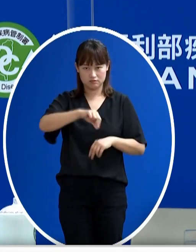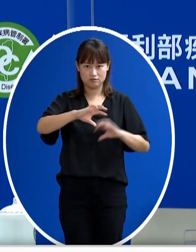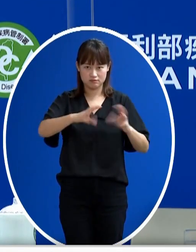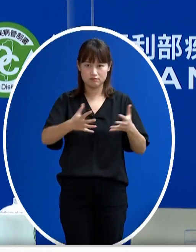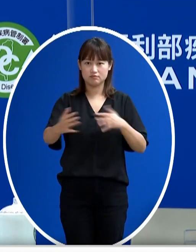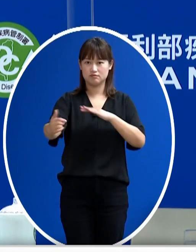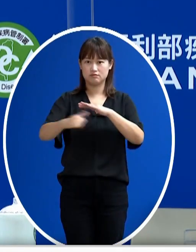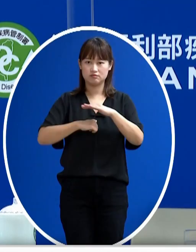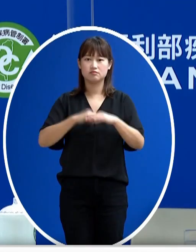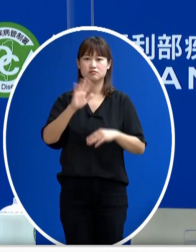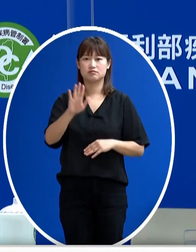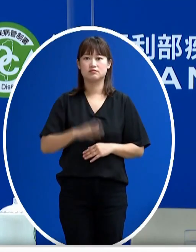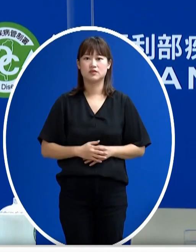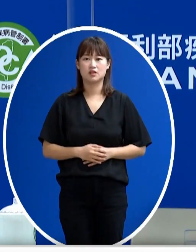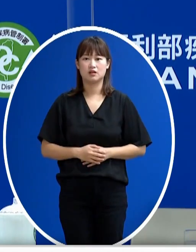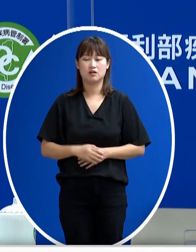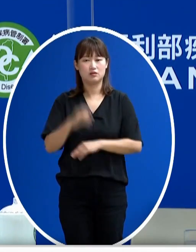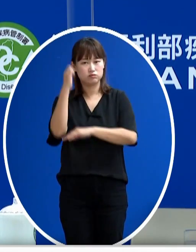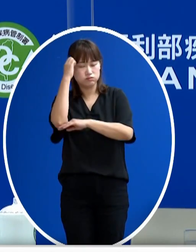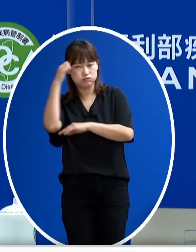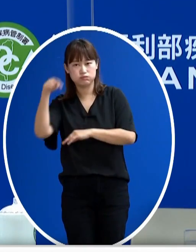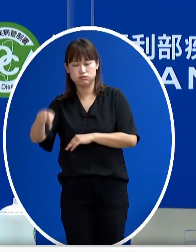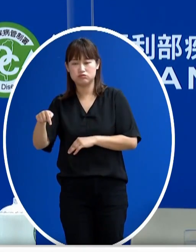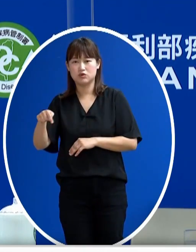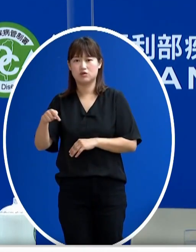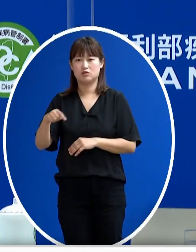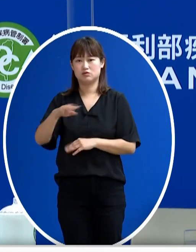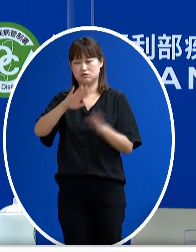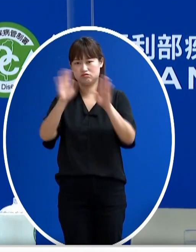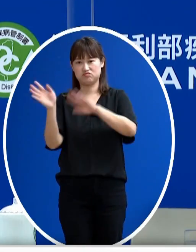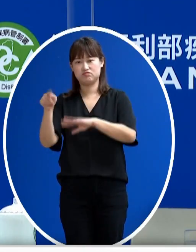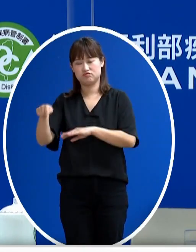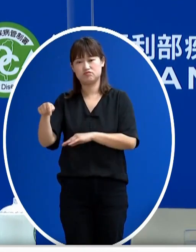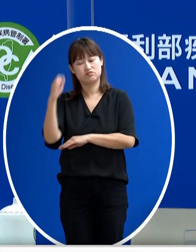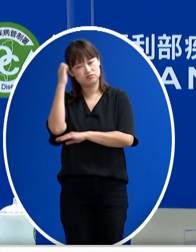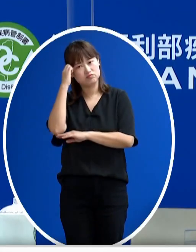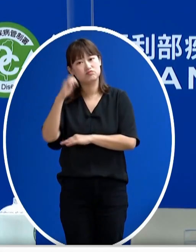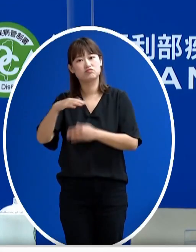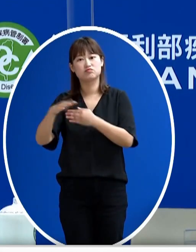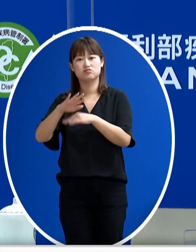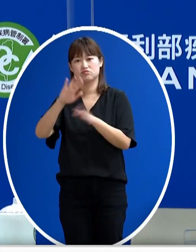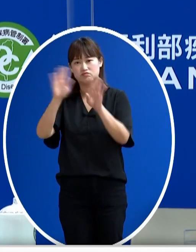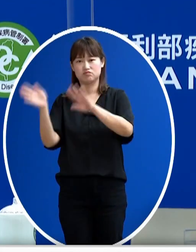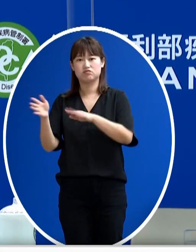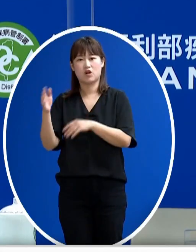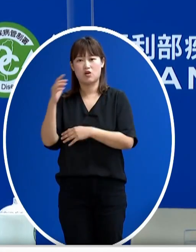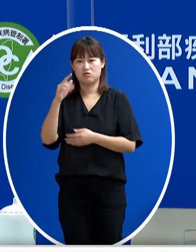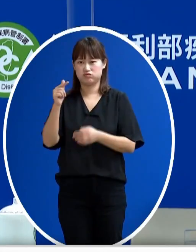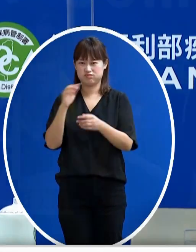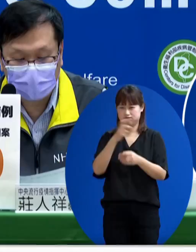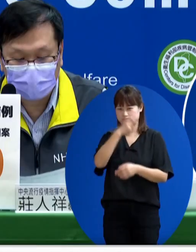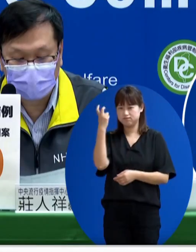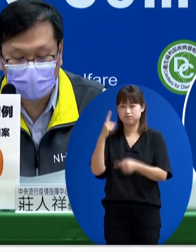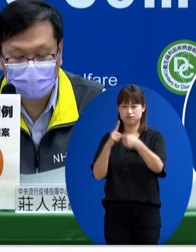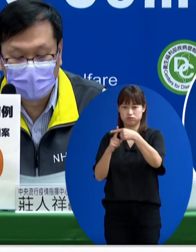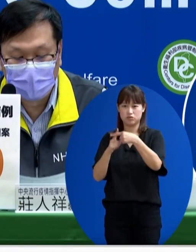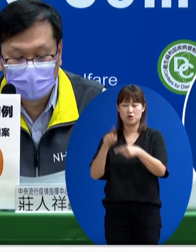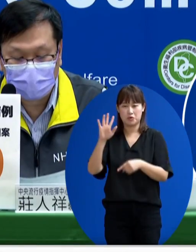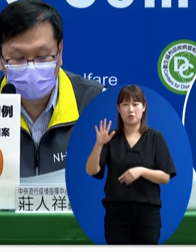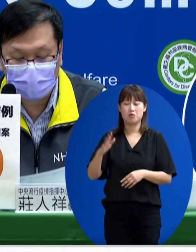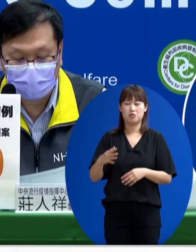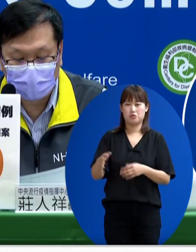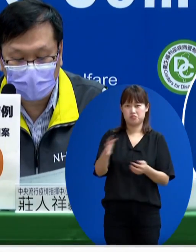采检后至防疫旅馆居家检疫，今日确诊。那个案在台期间并无症状，已框列接触者